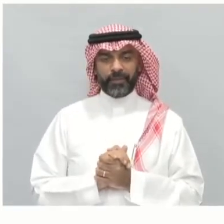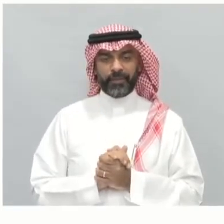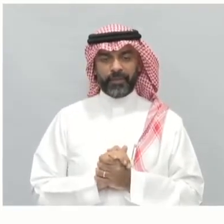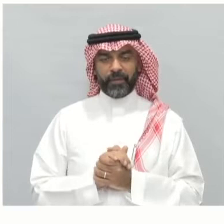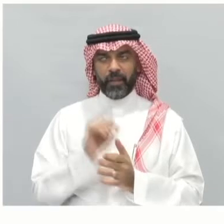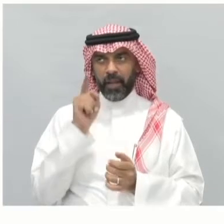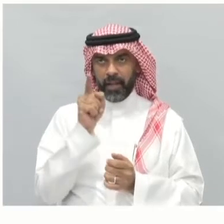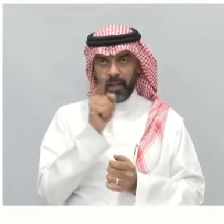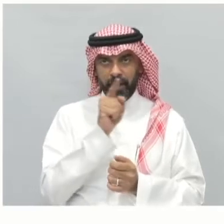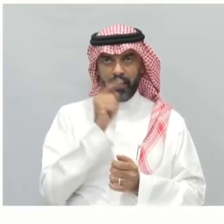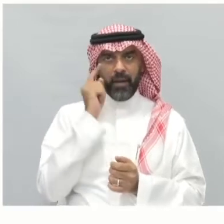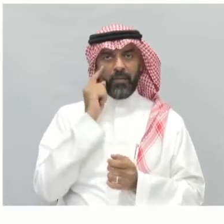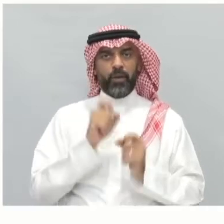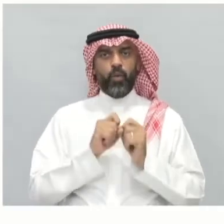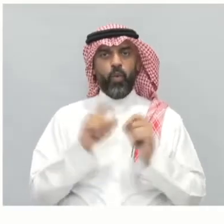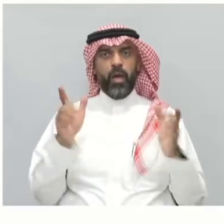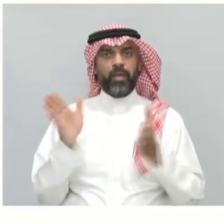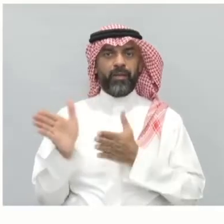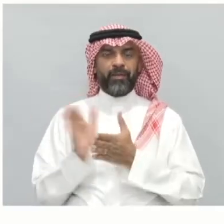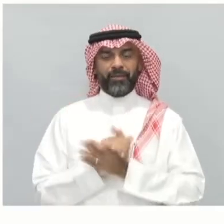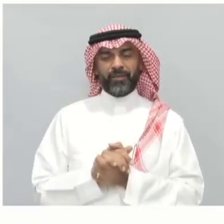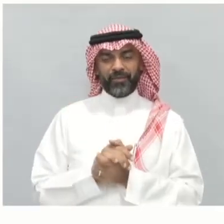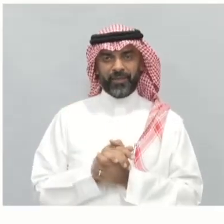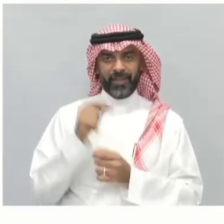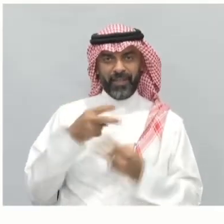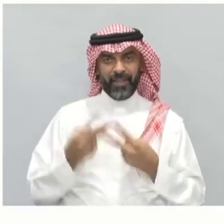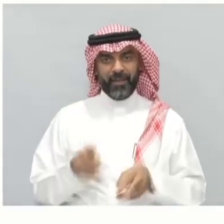واضح اكثر طيب تعال